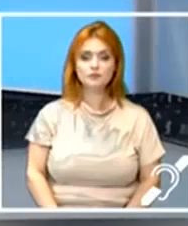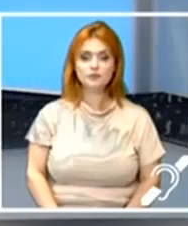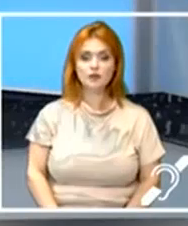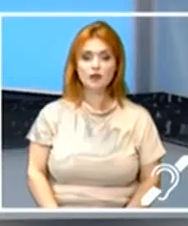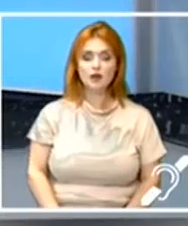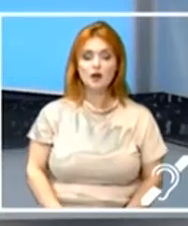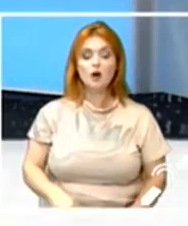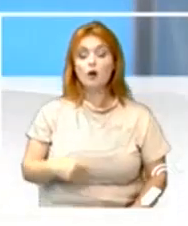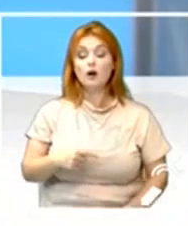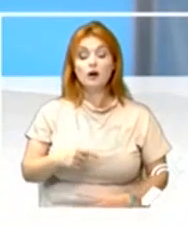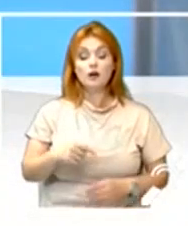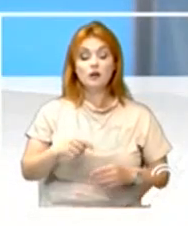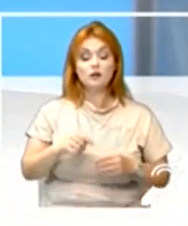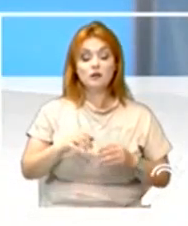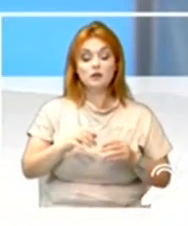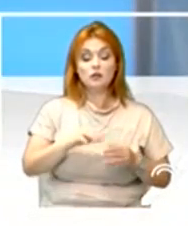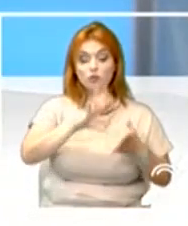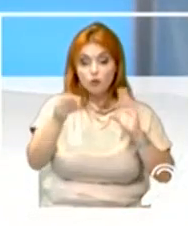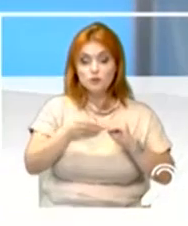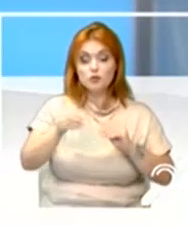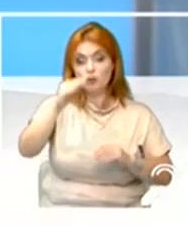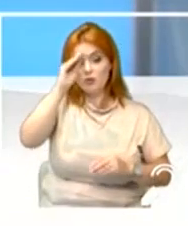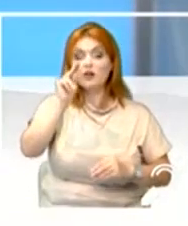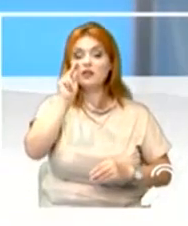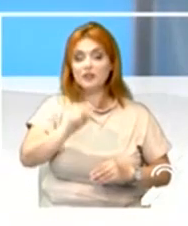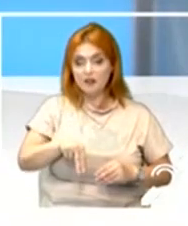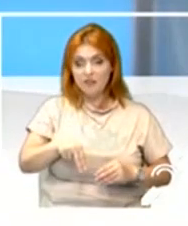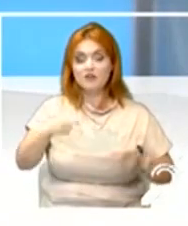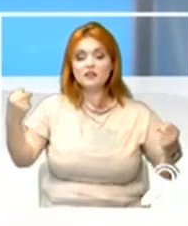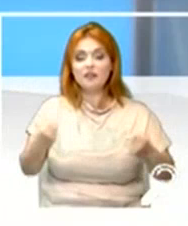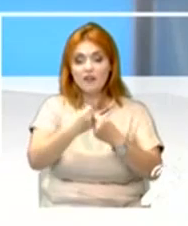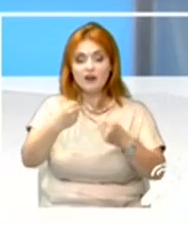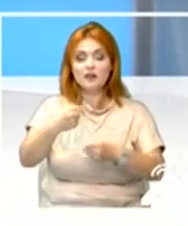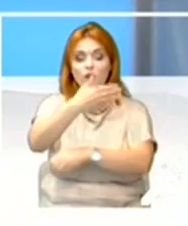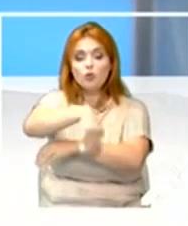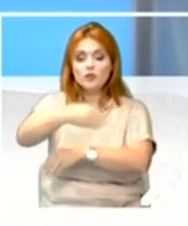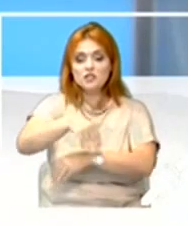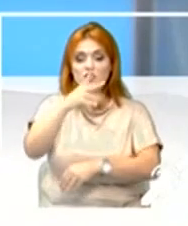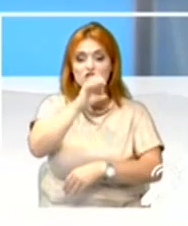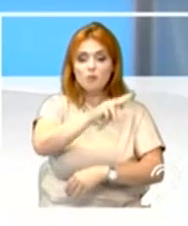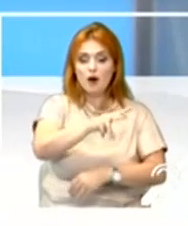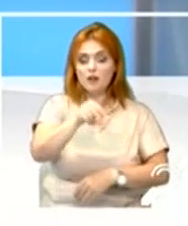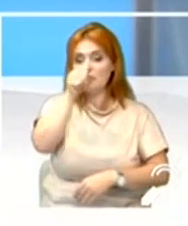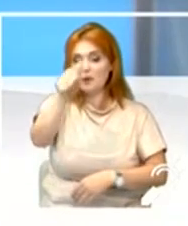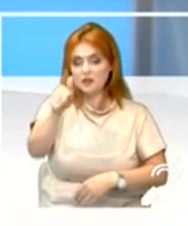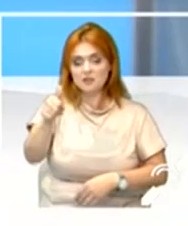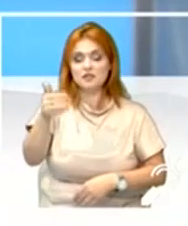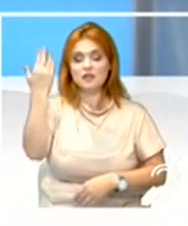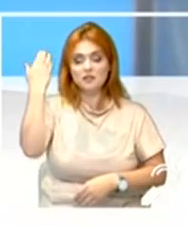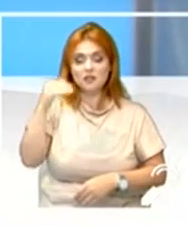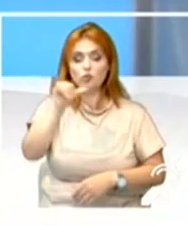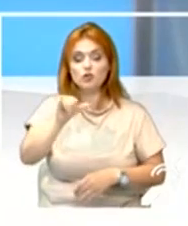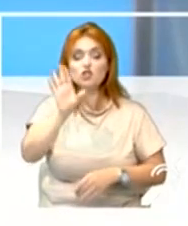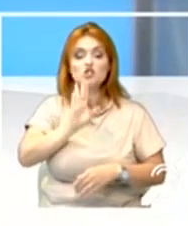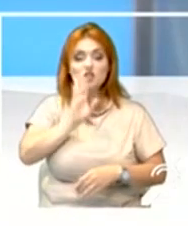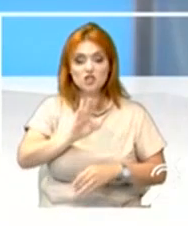Unul dintre procesele în care este judecat șoferul care ar fi provocat teribilul accident de pe bulevardul Decebal, în urma căruia a murit o